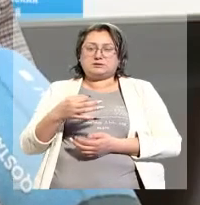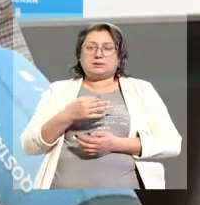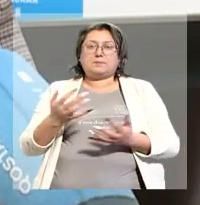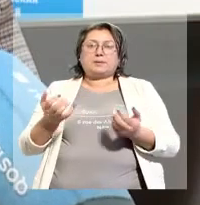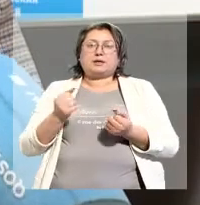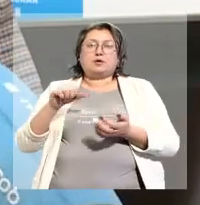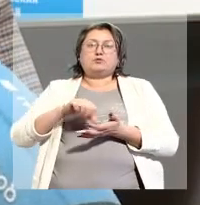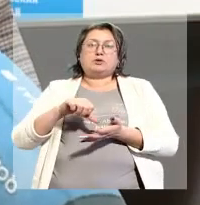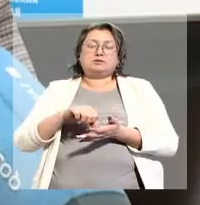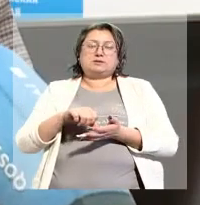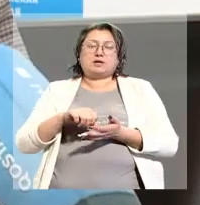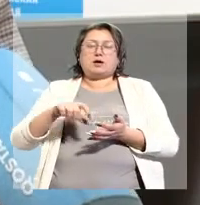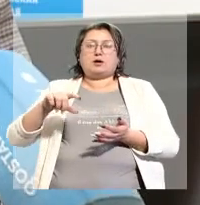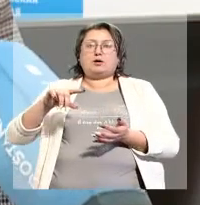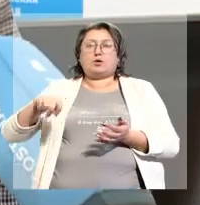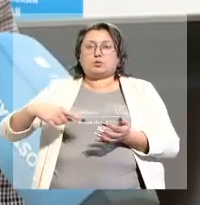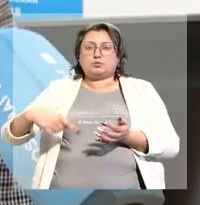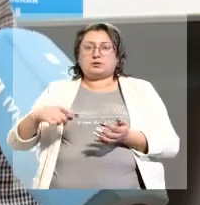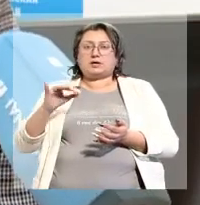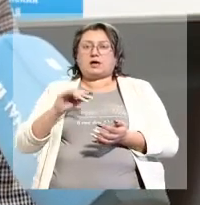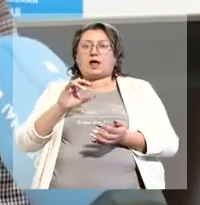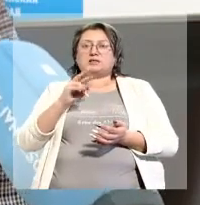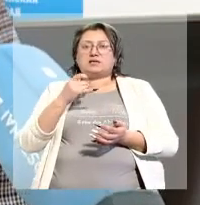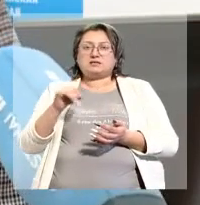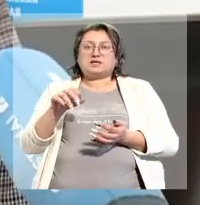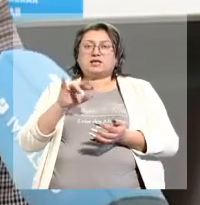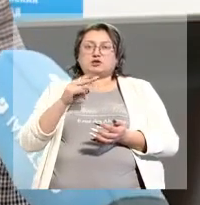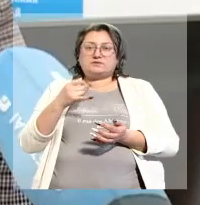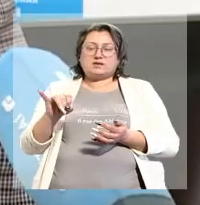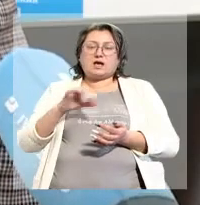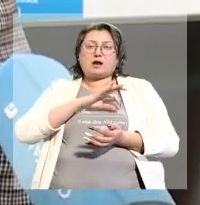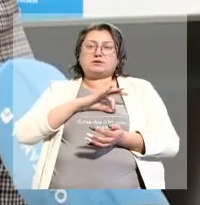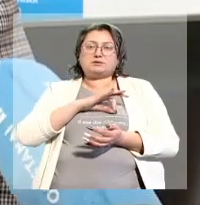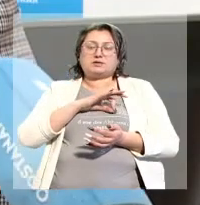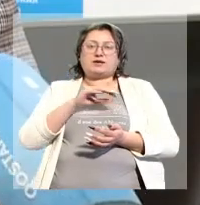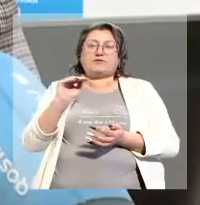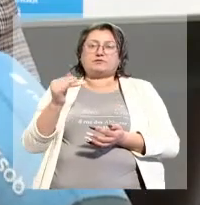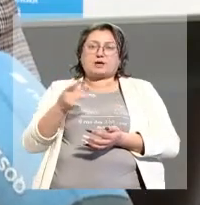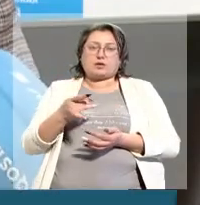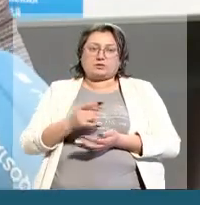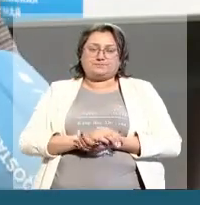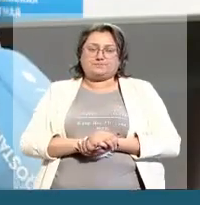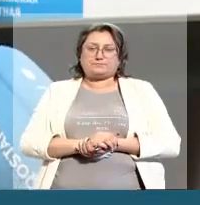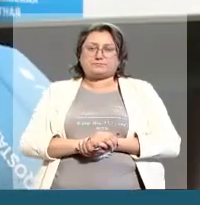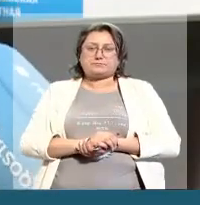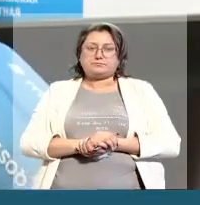Костанай облысы бойынша Рудный Илықтар мен Алтынсарин, Денисов, Карабалық, Федоров аудандары қатысты. Облыс бойынша